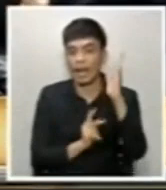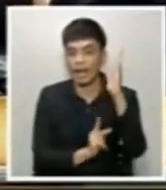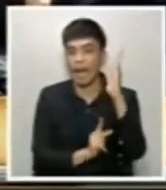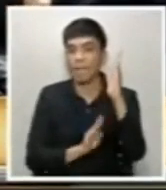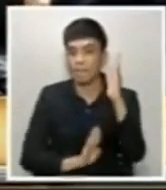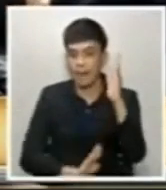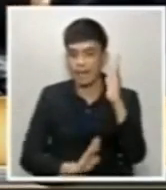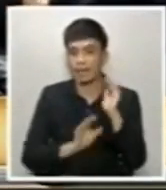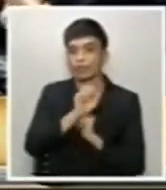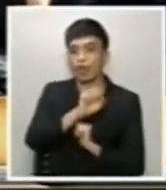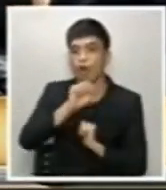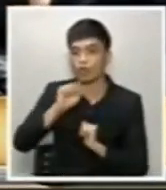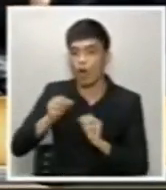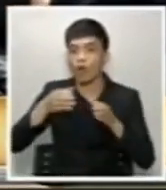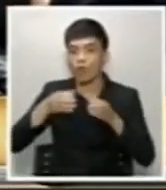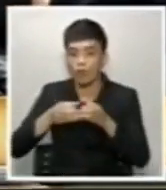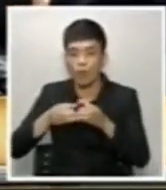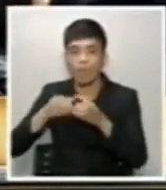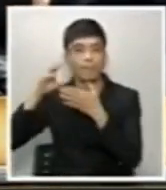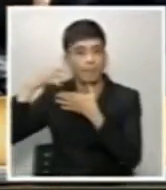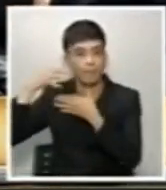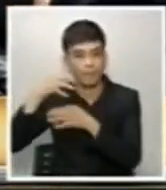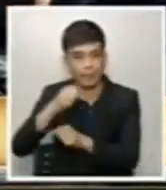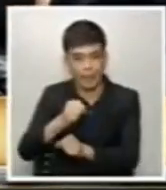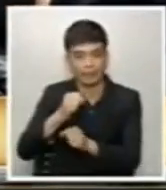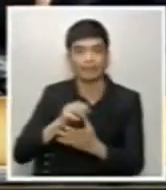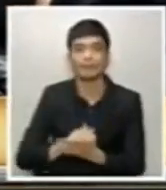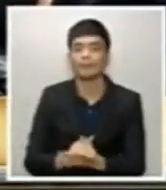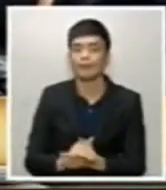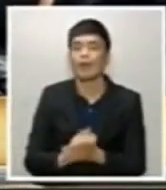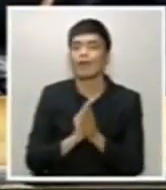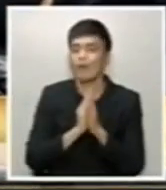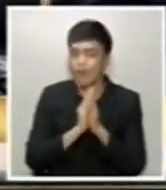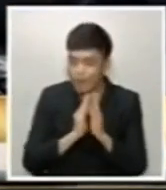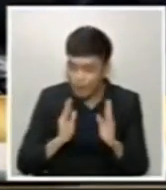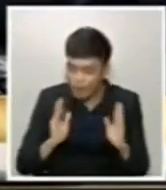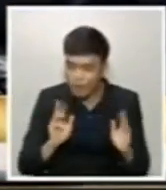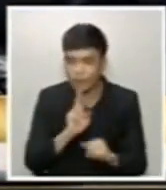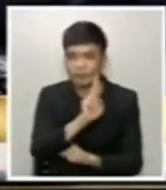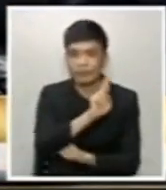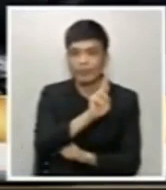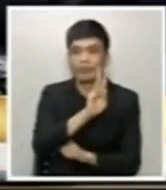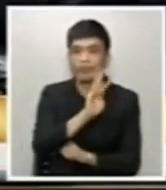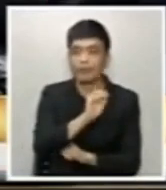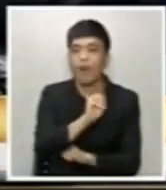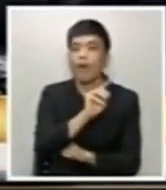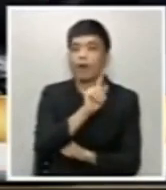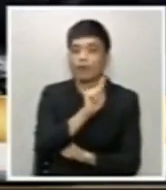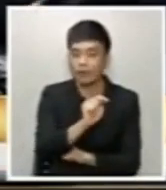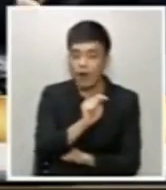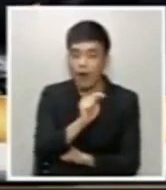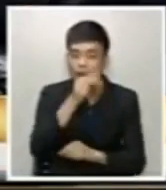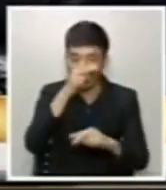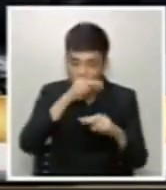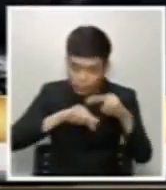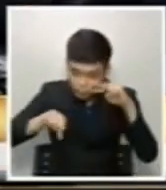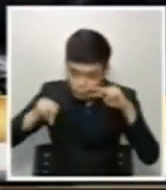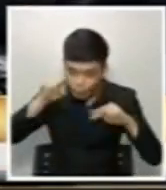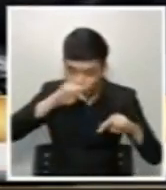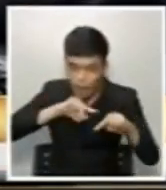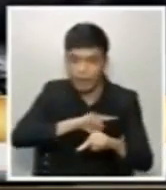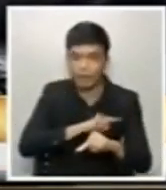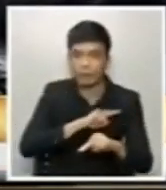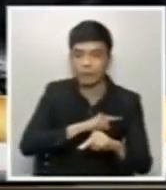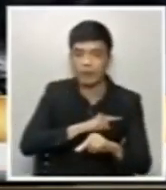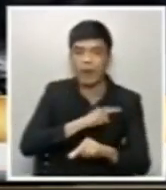ธิปัตย์ก็ต้องขอขอบคุณท่านรัฐมนตรีที่ได้ดูแลเรื่องความแห้ง